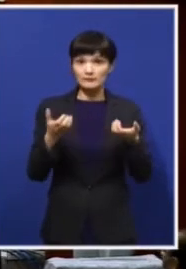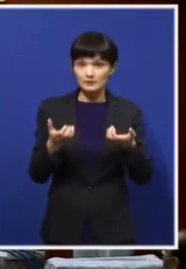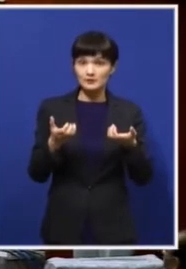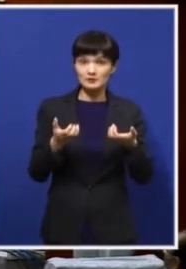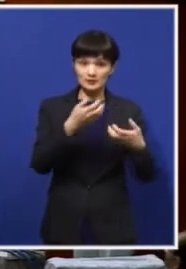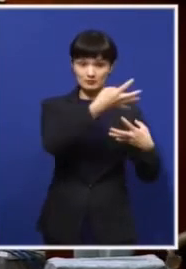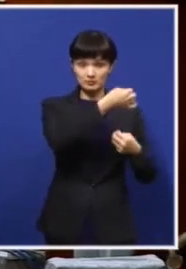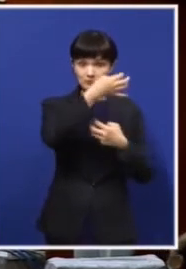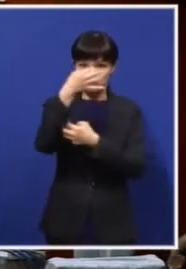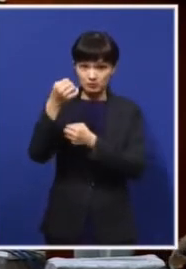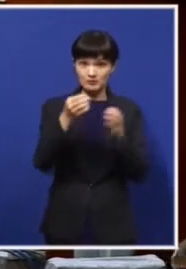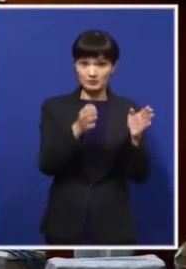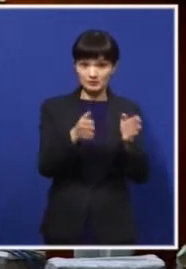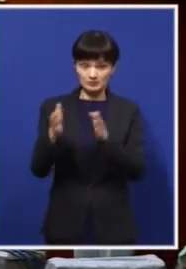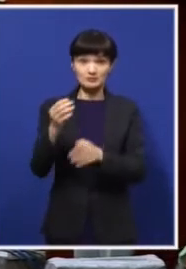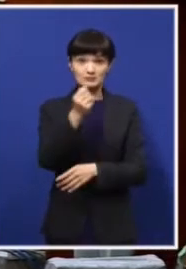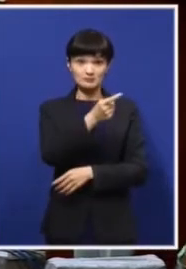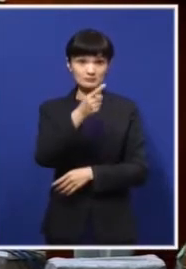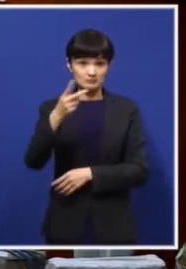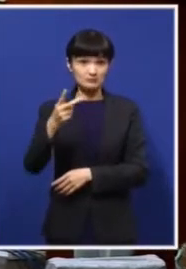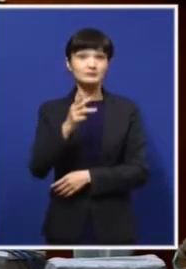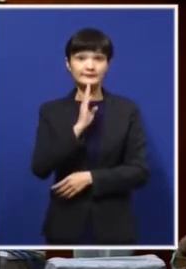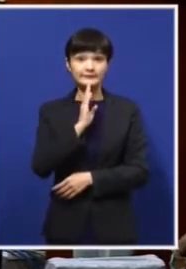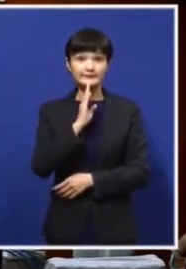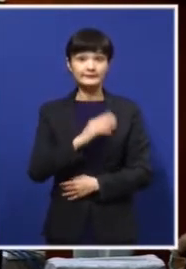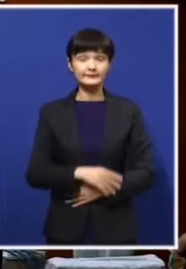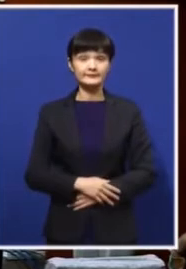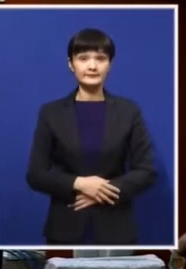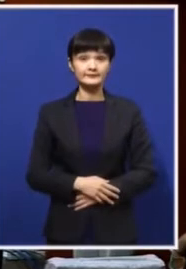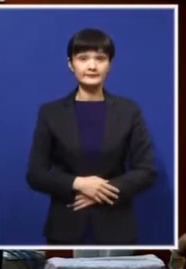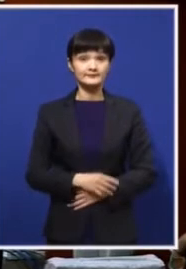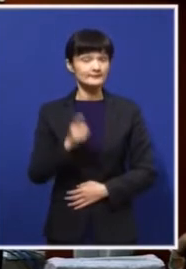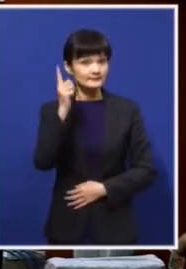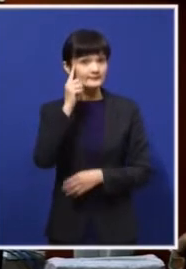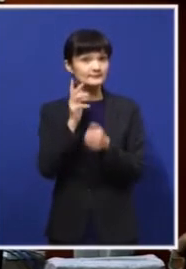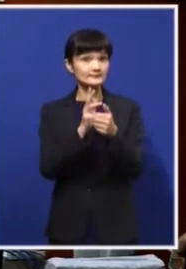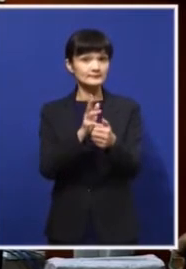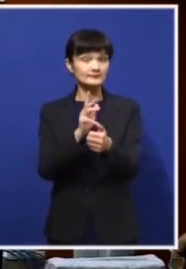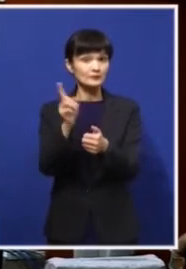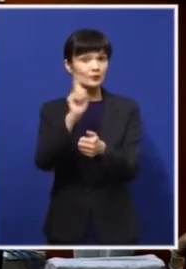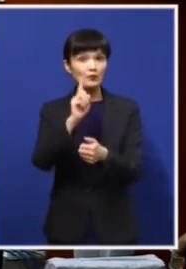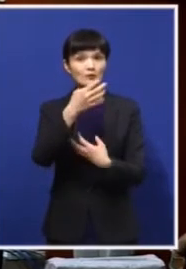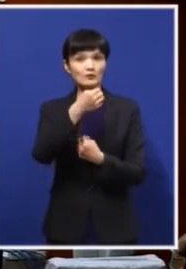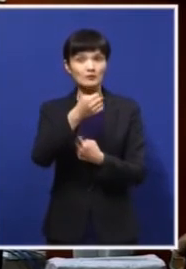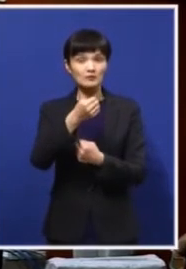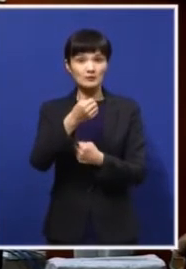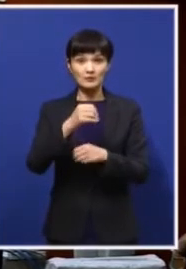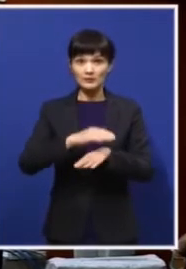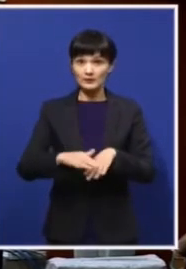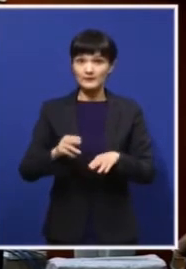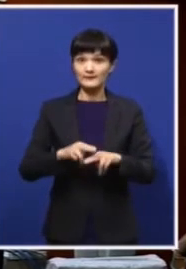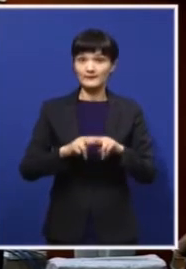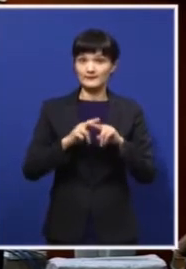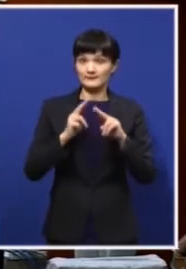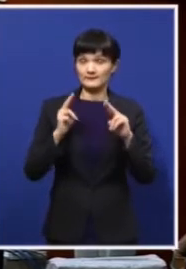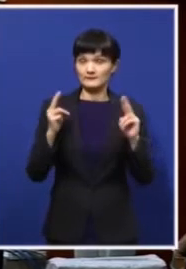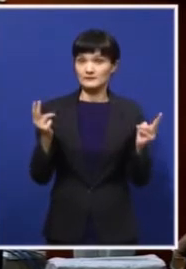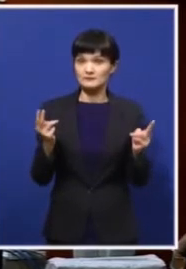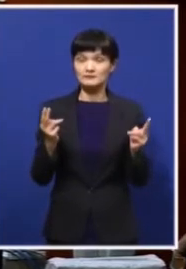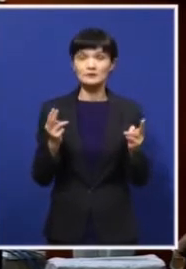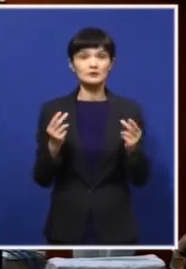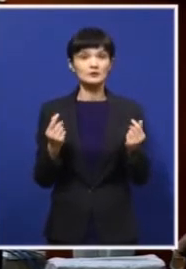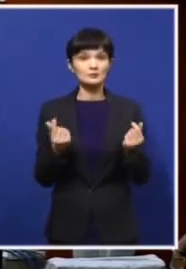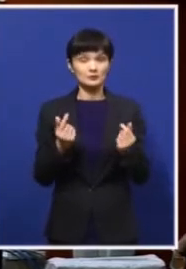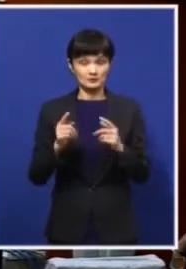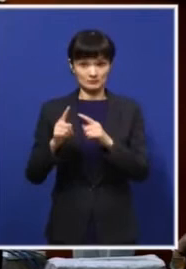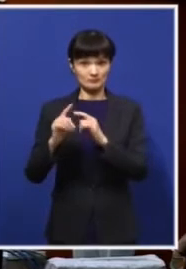领取哈？那然后请问那什么时候可以会开放民